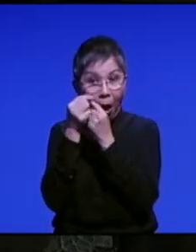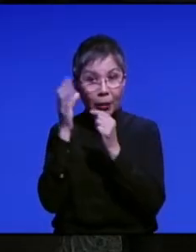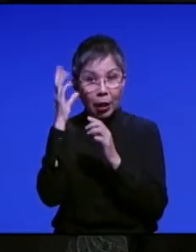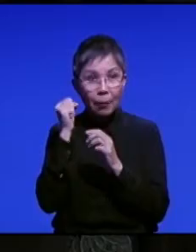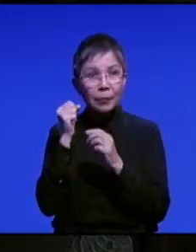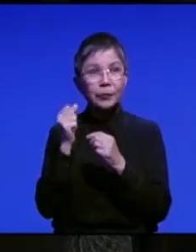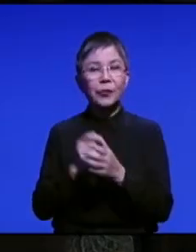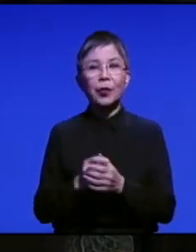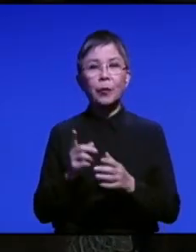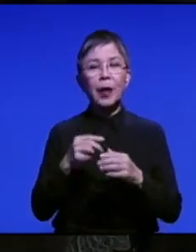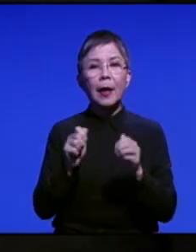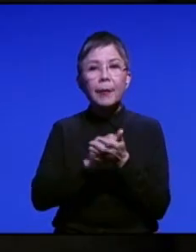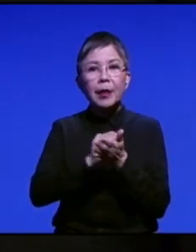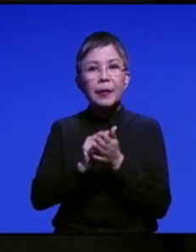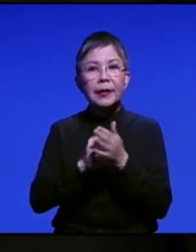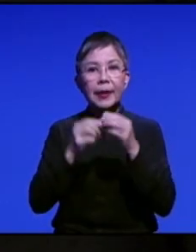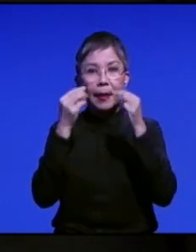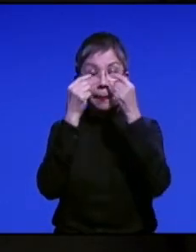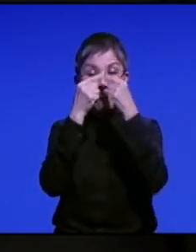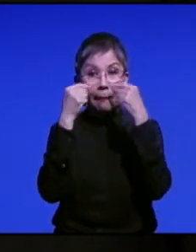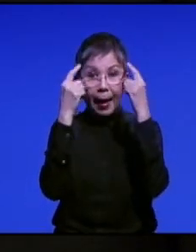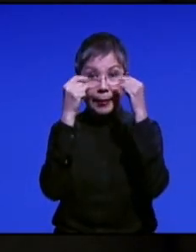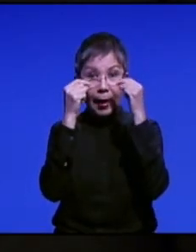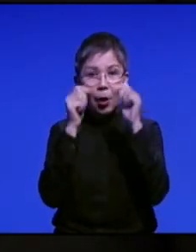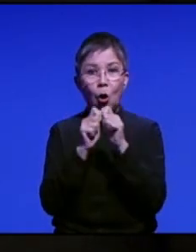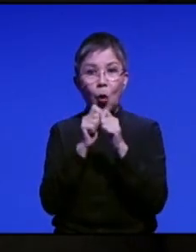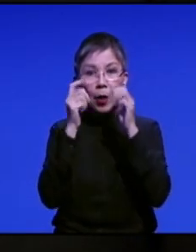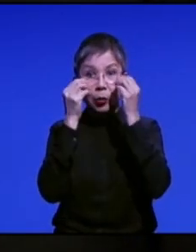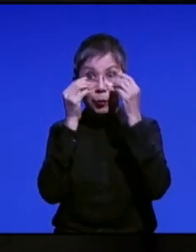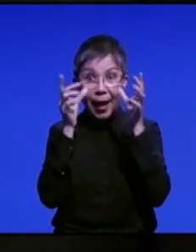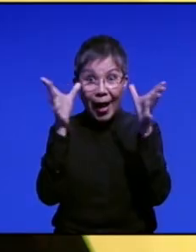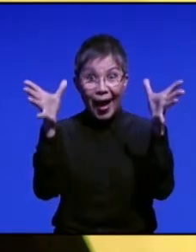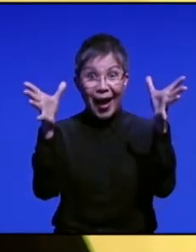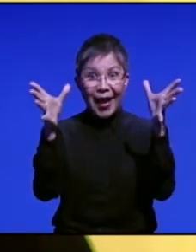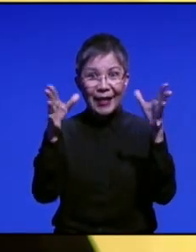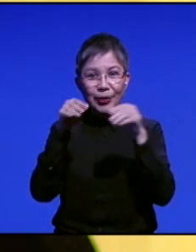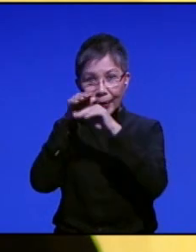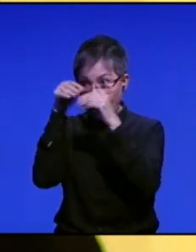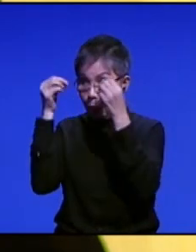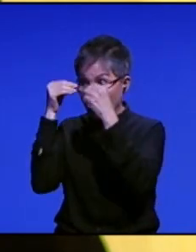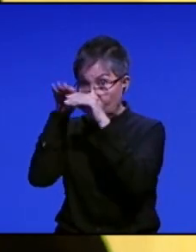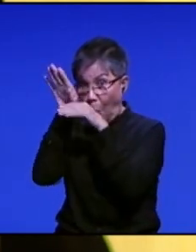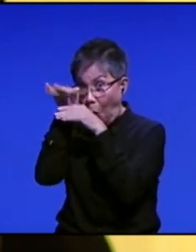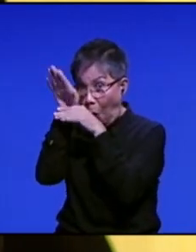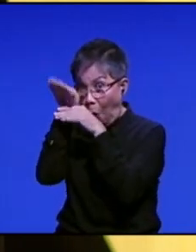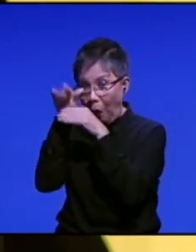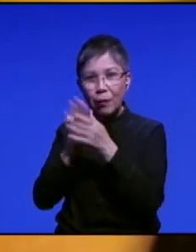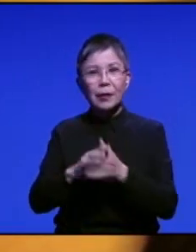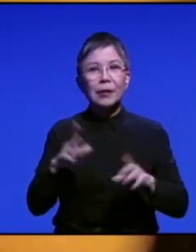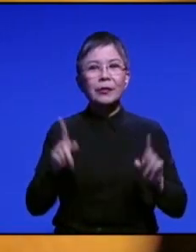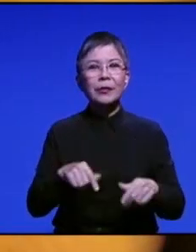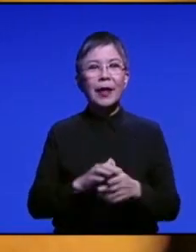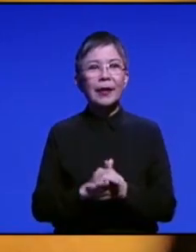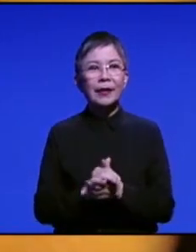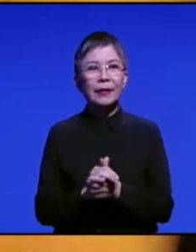Manfaat celah dipercaya bisa membersihkan kotoran mata, mengobati mata rabun hingga menumbuhkan bulu mata. Bahannya berasal dari